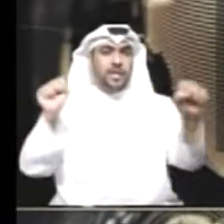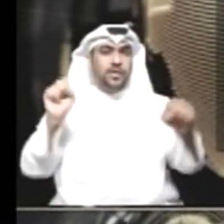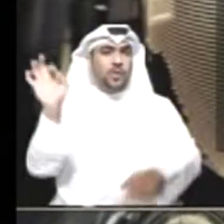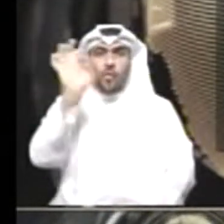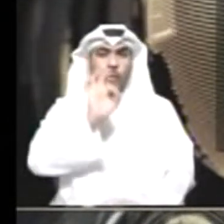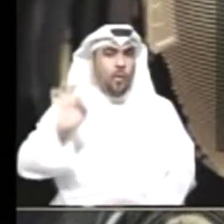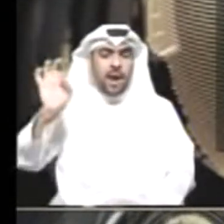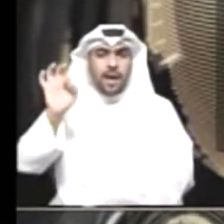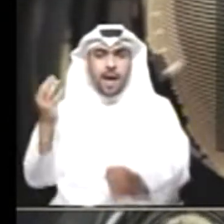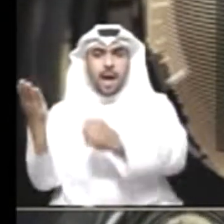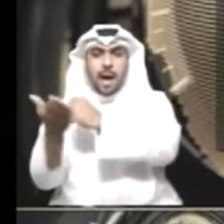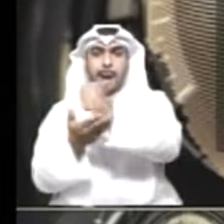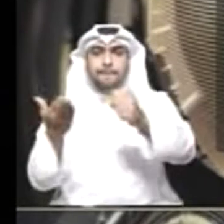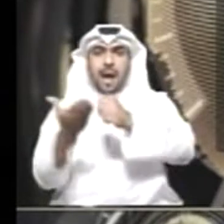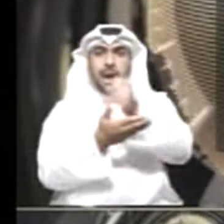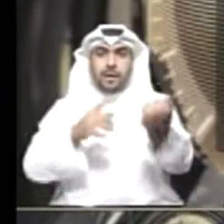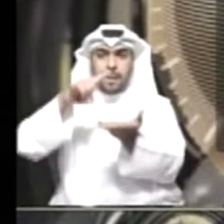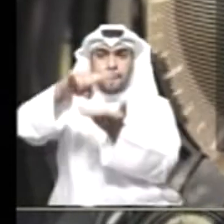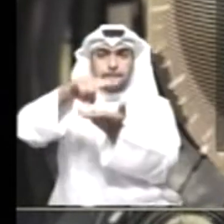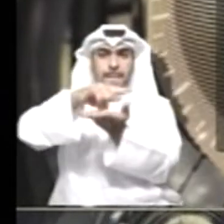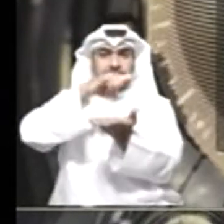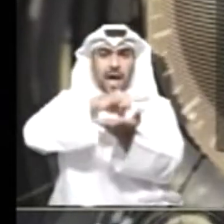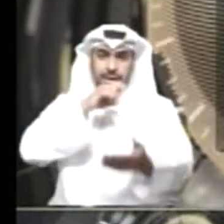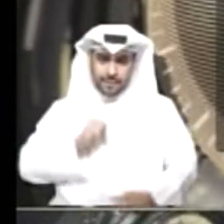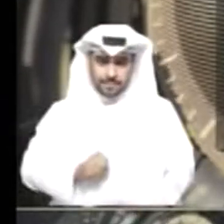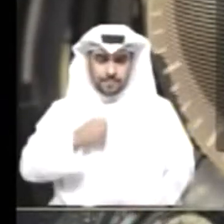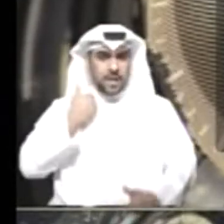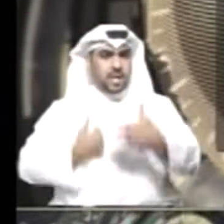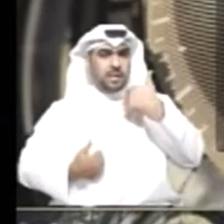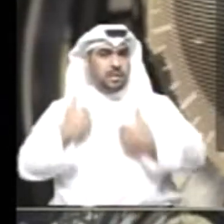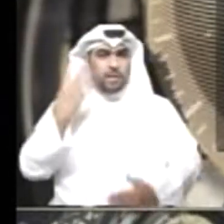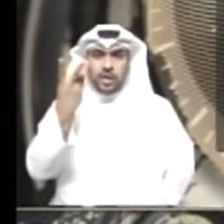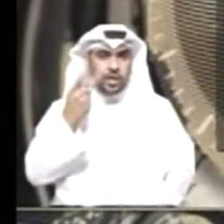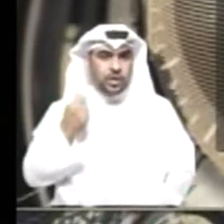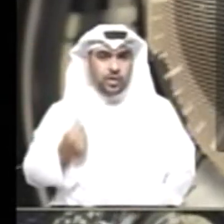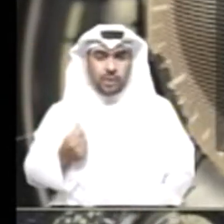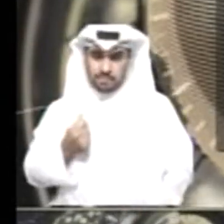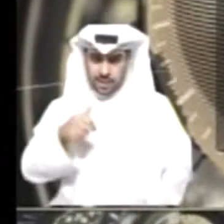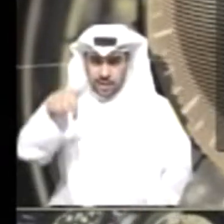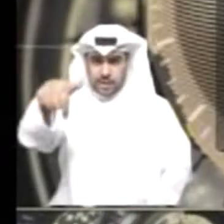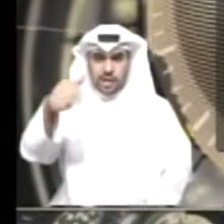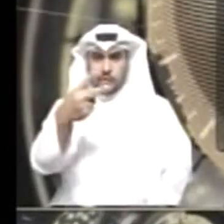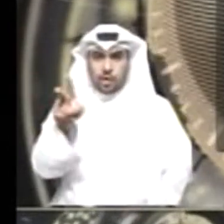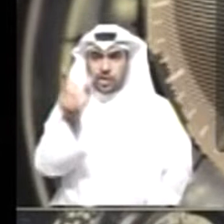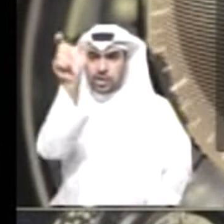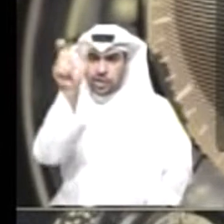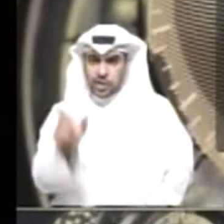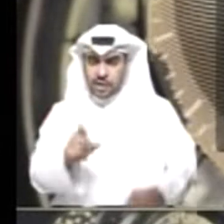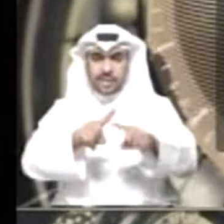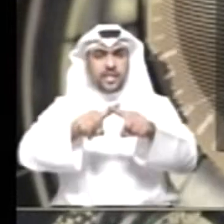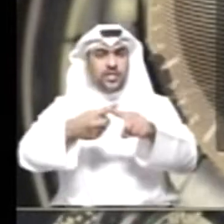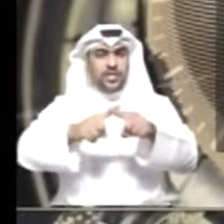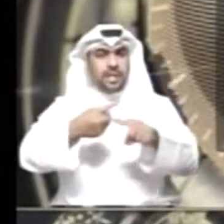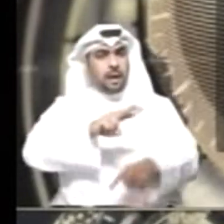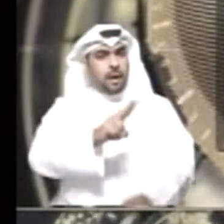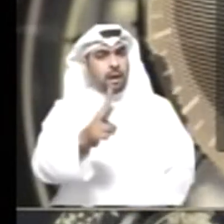السعودية الشقيقة بمقذوف، والذي أسفر عن إصابة عدد من المسافرين من مختلف الجنسيات وإلحاق